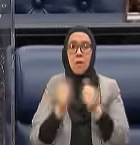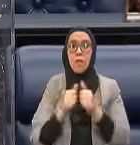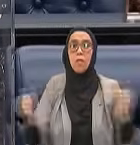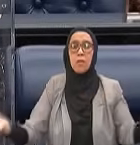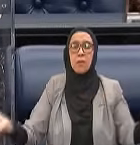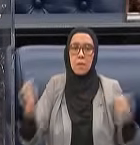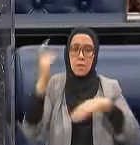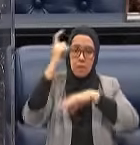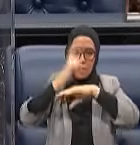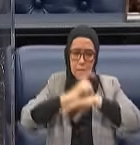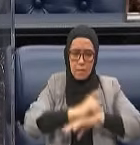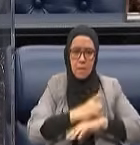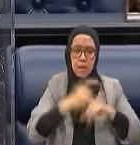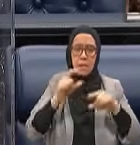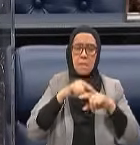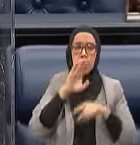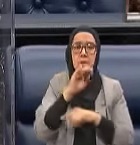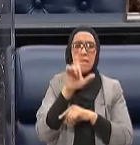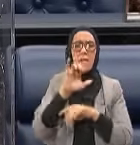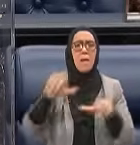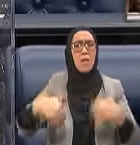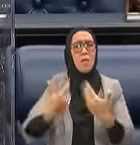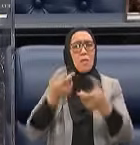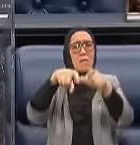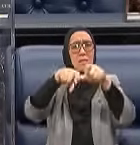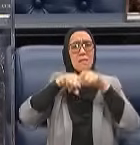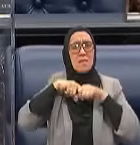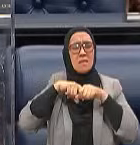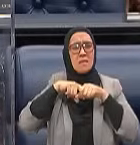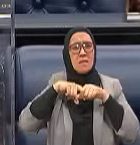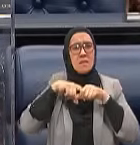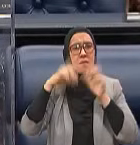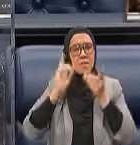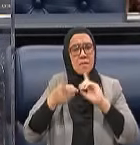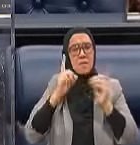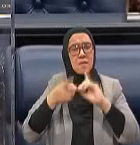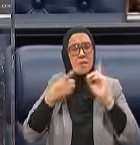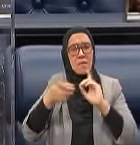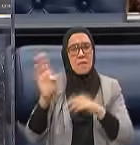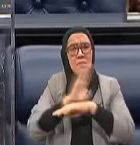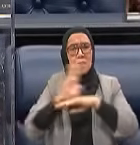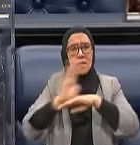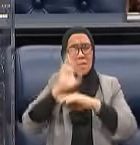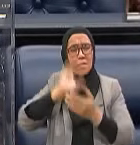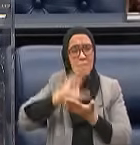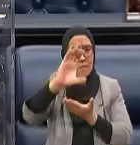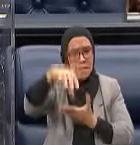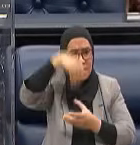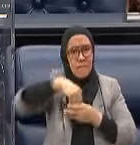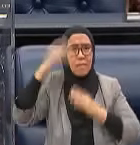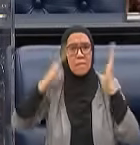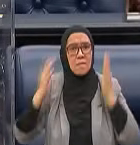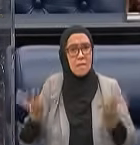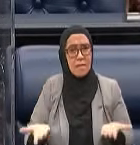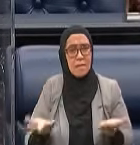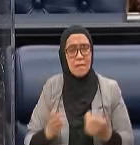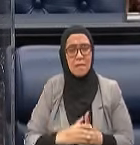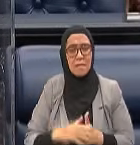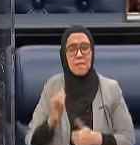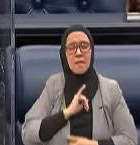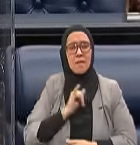pong Oke trade investment saya perhatikan disini disini